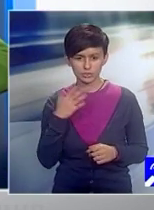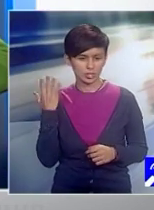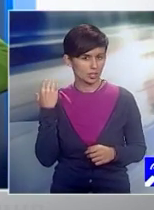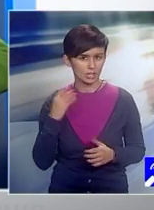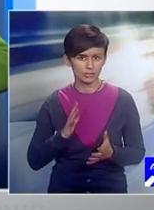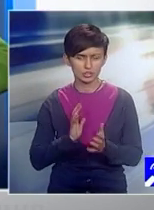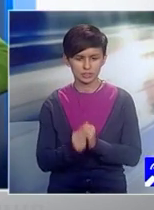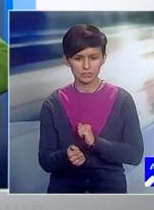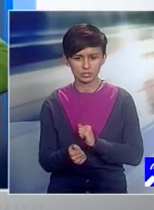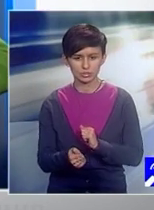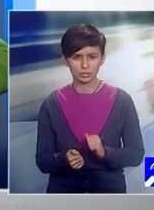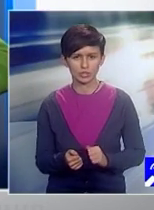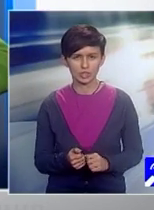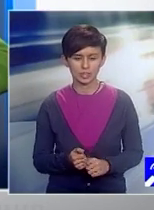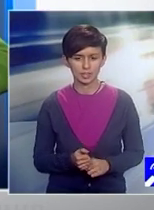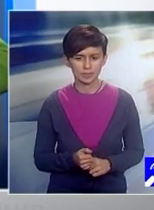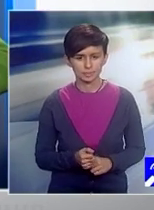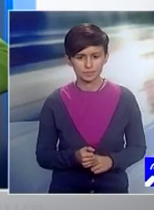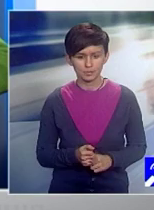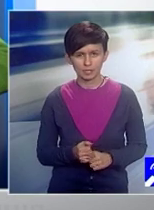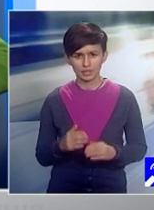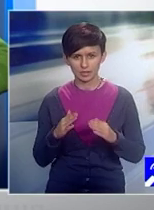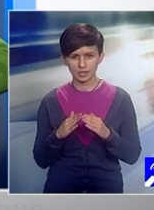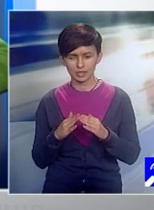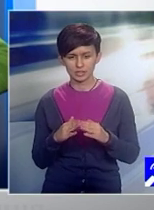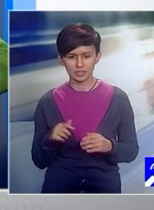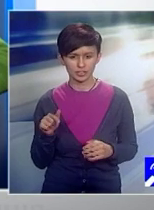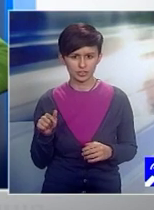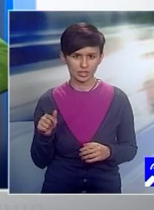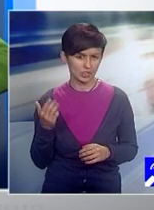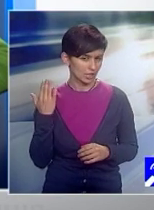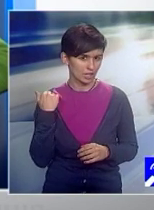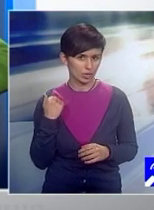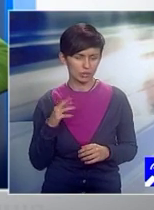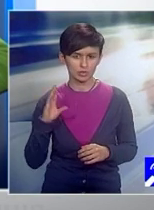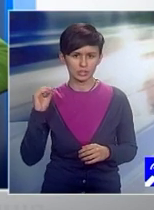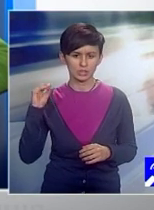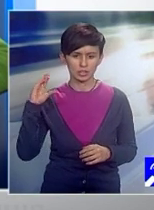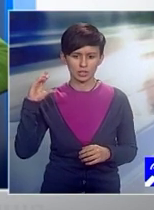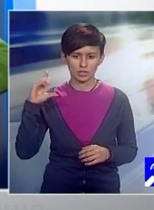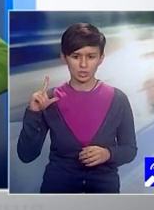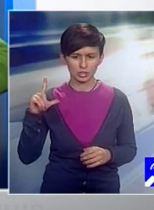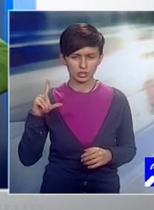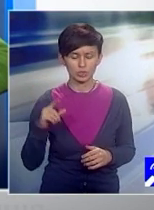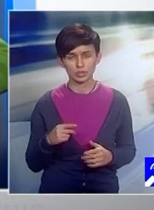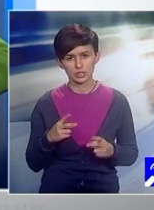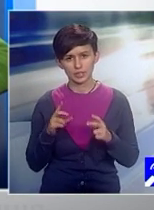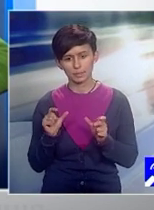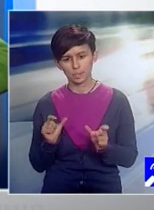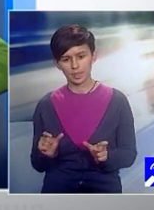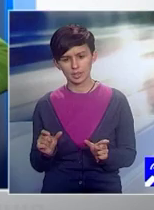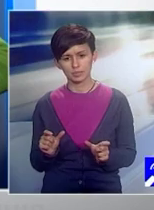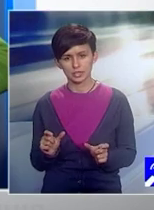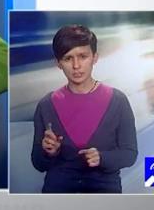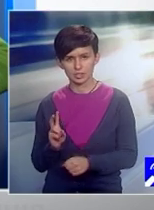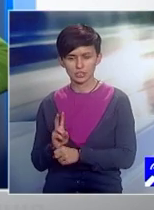Țarina Rusiei a avut să le desființeze kazacii zaporojeni. Aveau practic rolul de a păzi